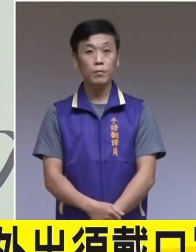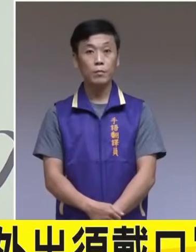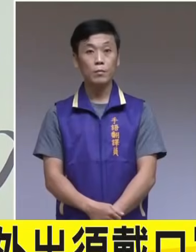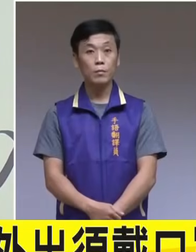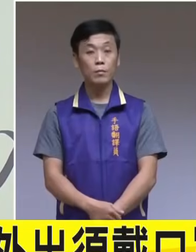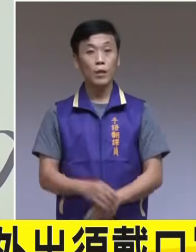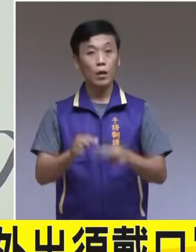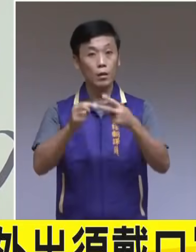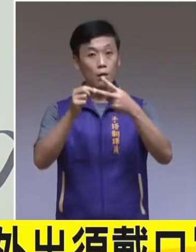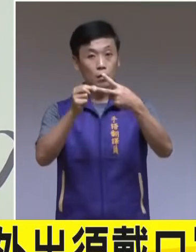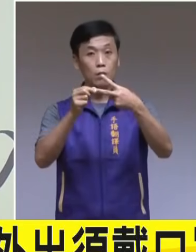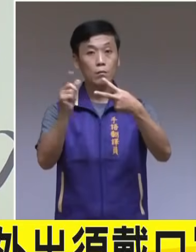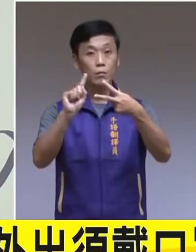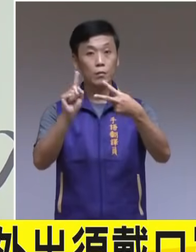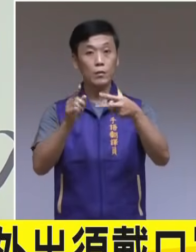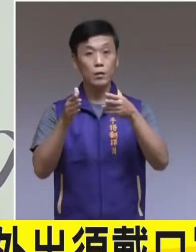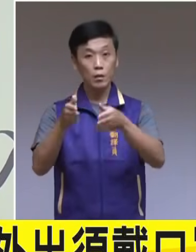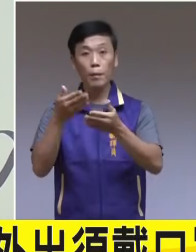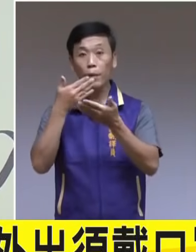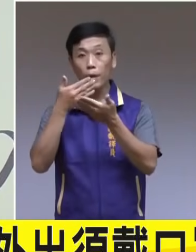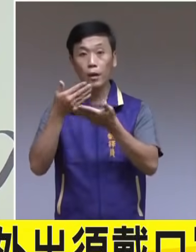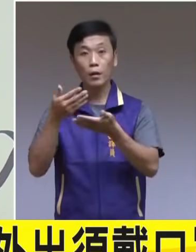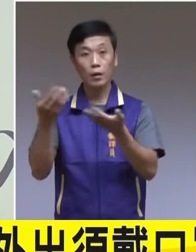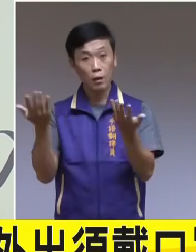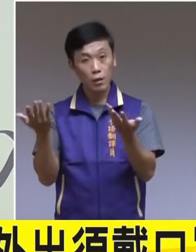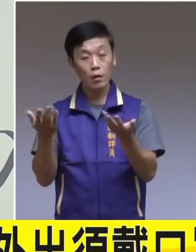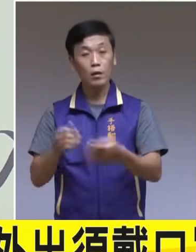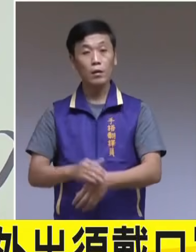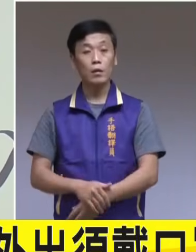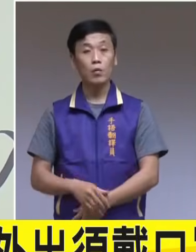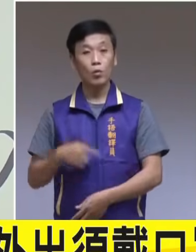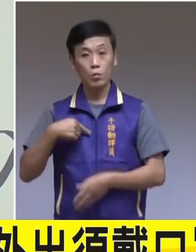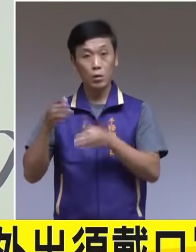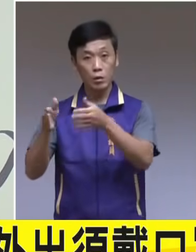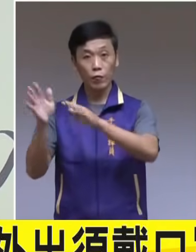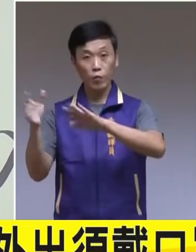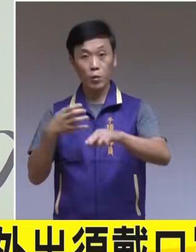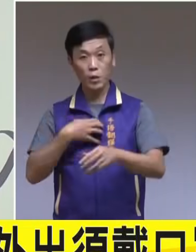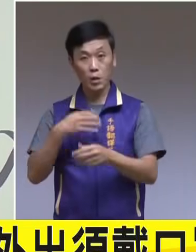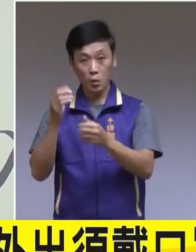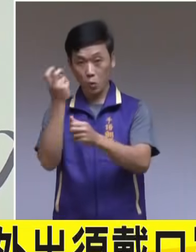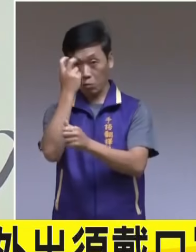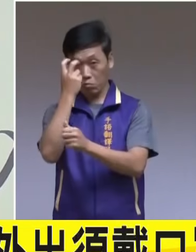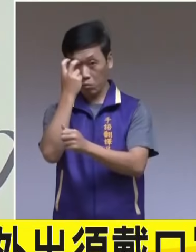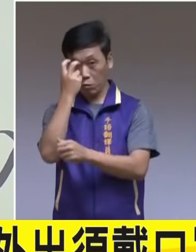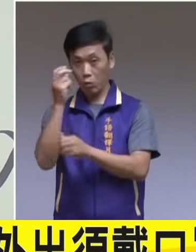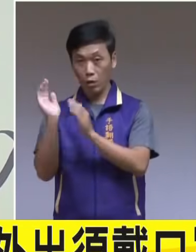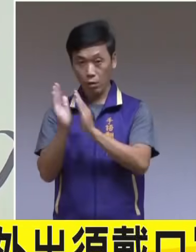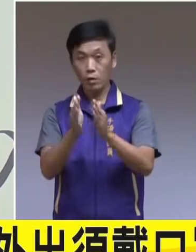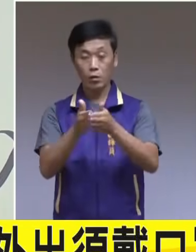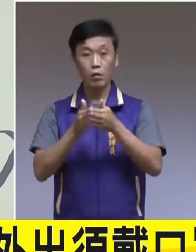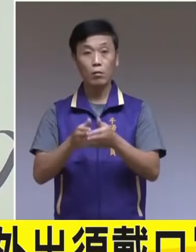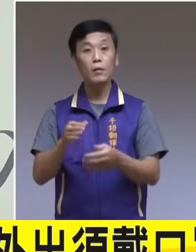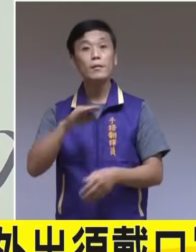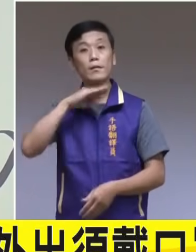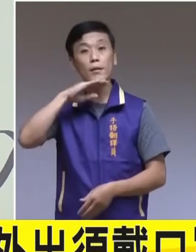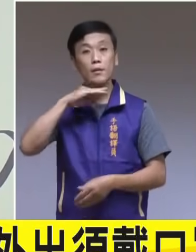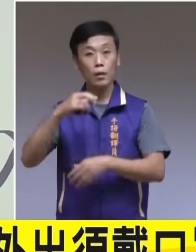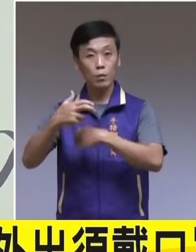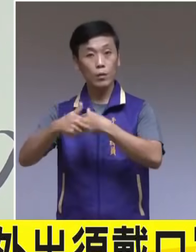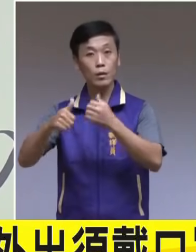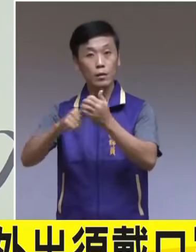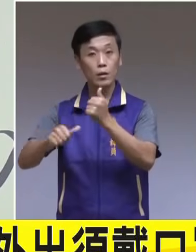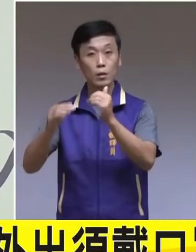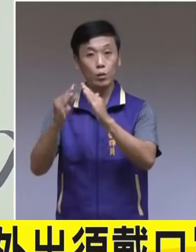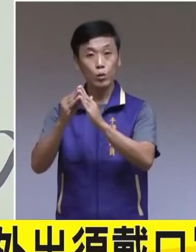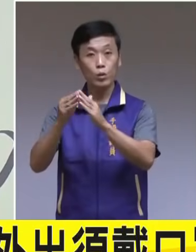那第二个就是在餐饮的部分我们还是采取风险的管理啊，所以等一下我们卫生